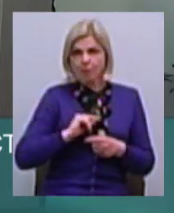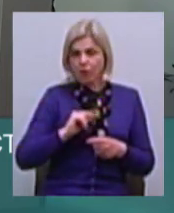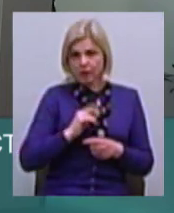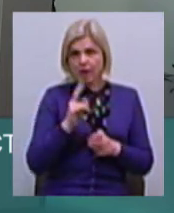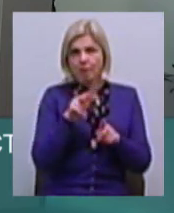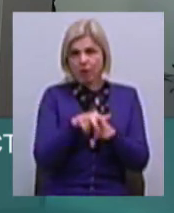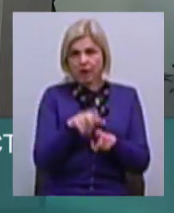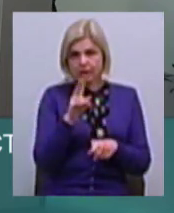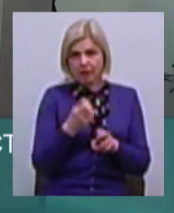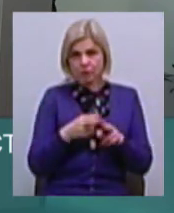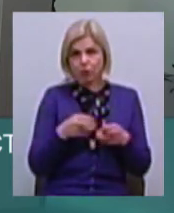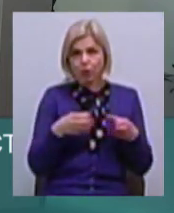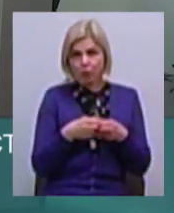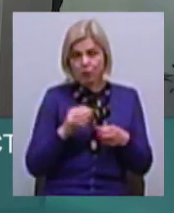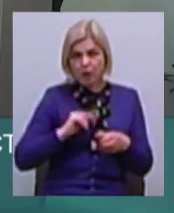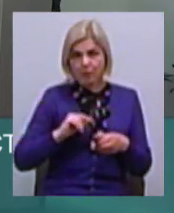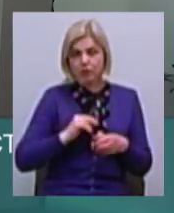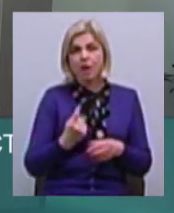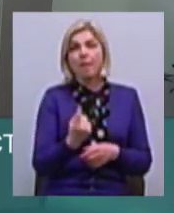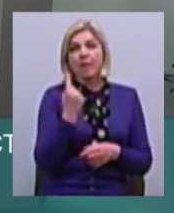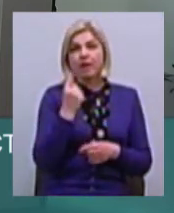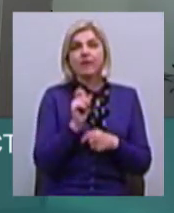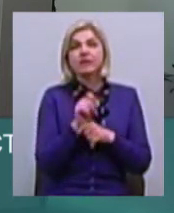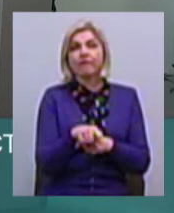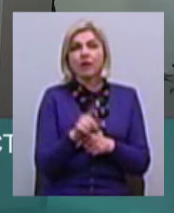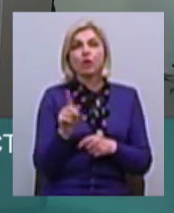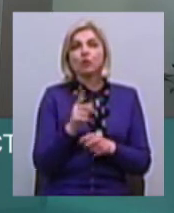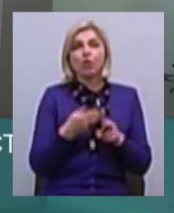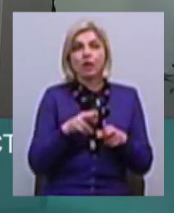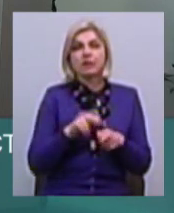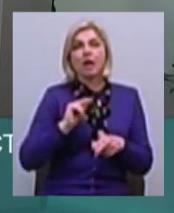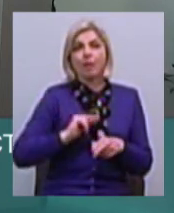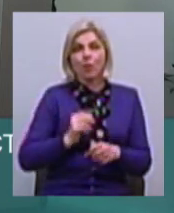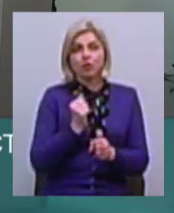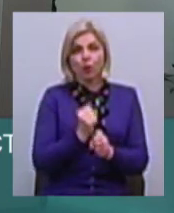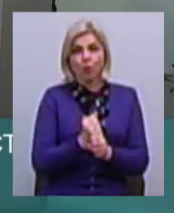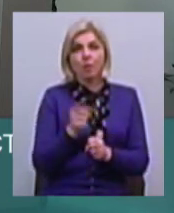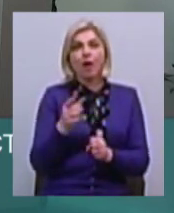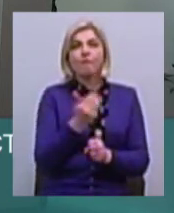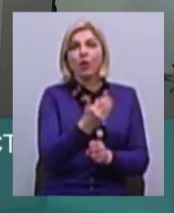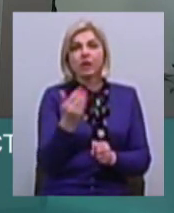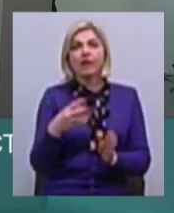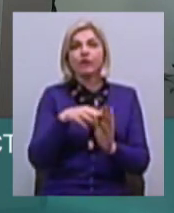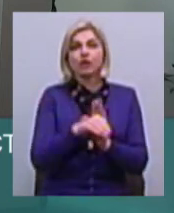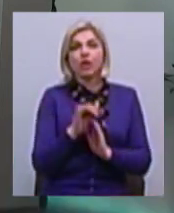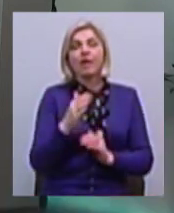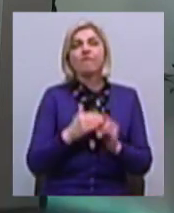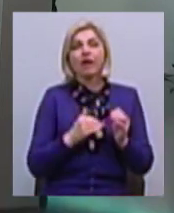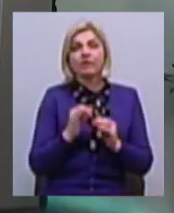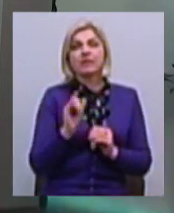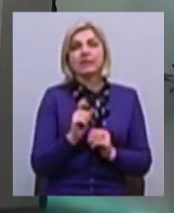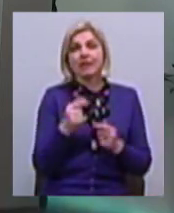але першими завданнями, які ця робоча група, до речі, в неї війшли і фахівці з